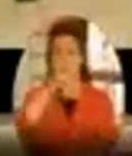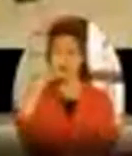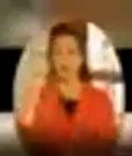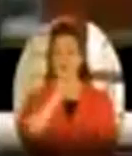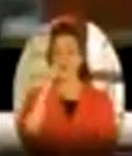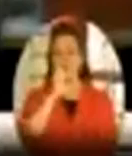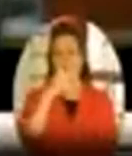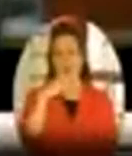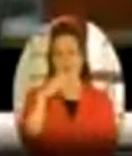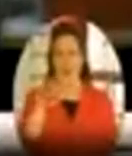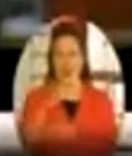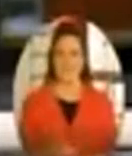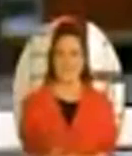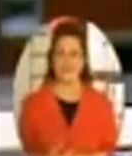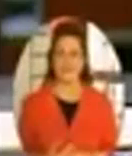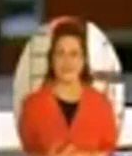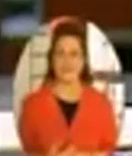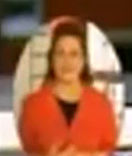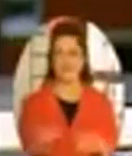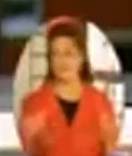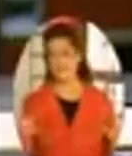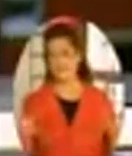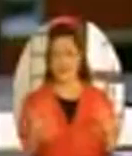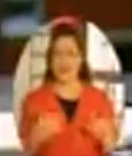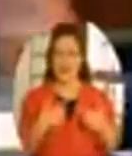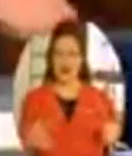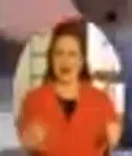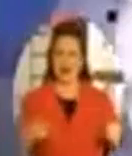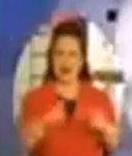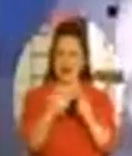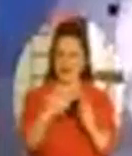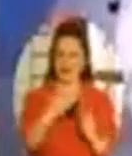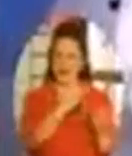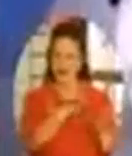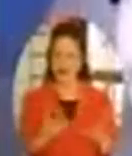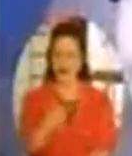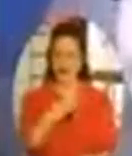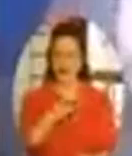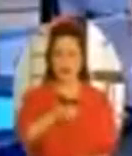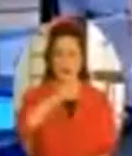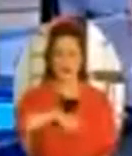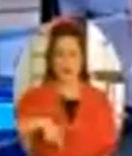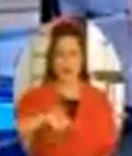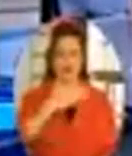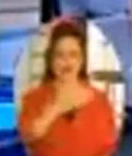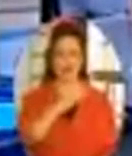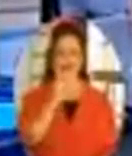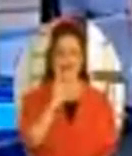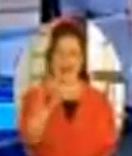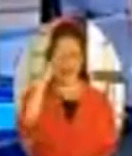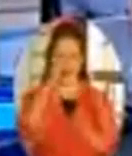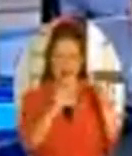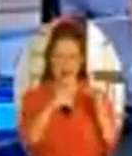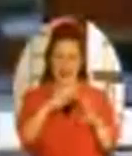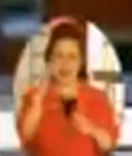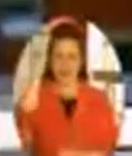באליפות של ירושלים. ועכשיו לפאנל הפרשנים שלנו ולאורח שלנו, רפיק חלבי, ראש מועצת דלית אל כרמל, שלום לך.